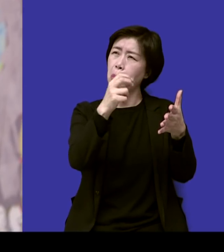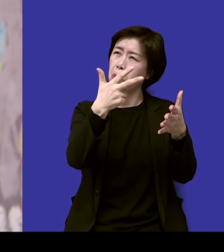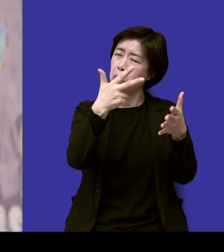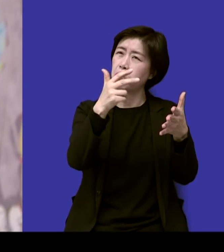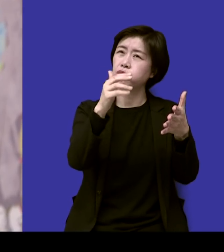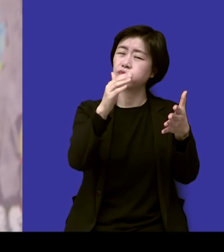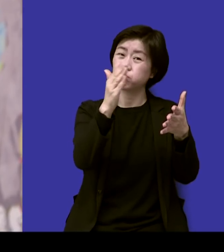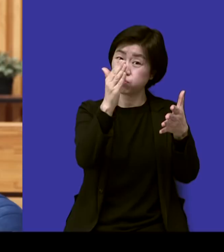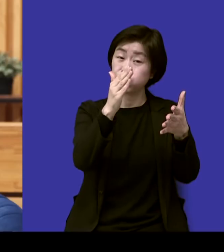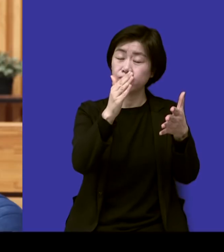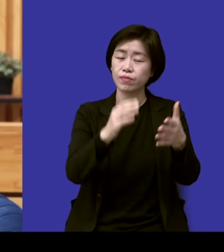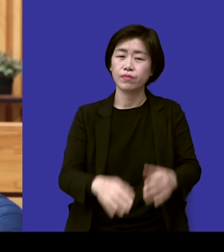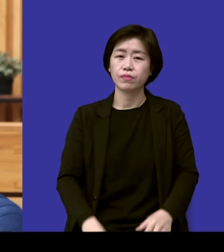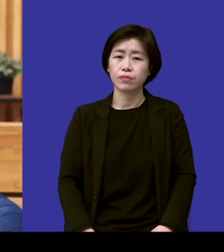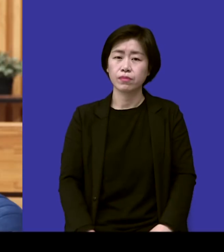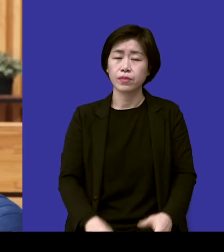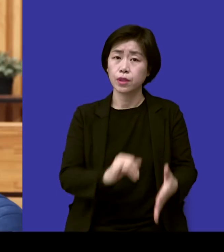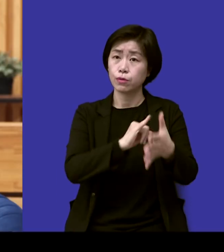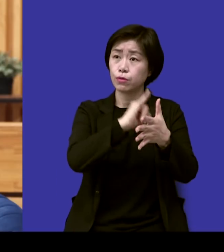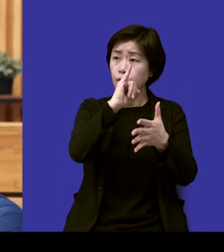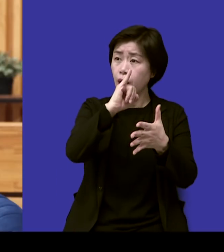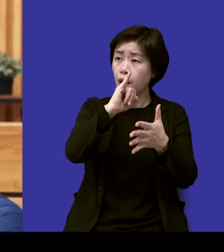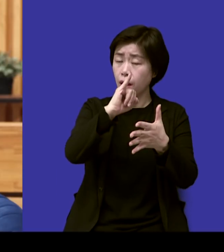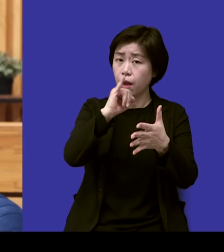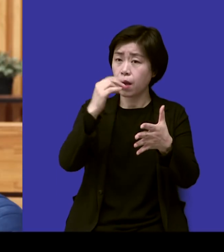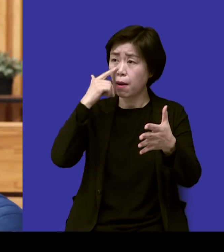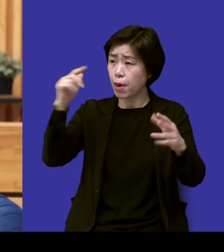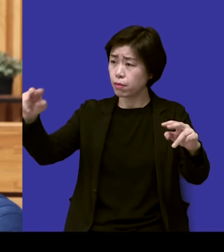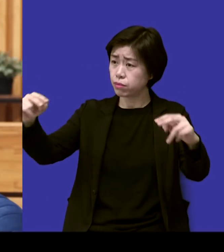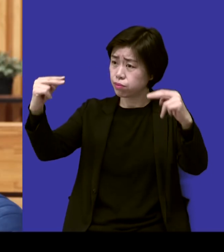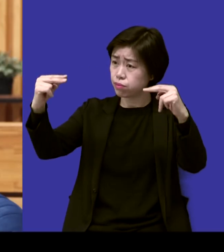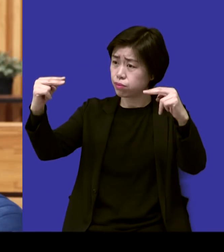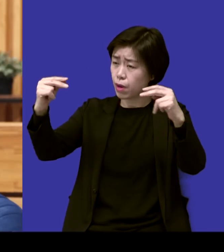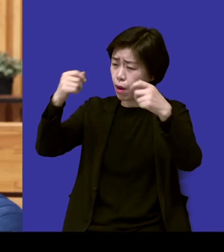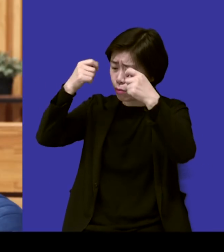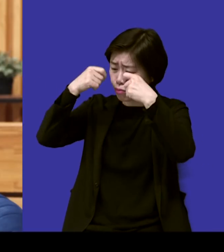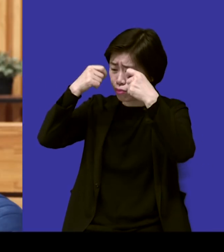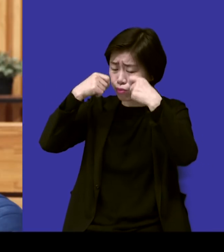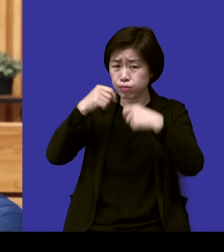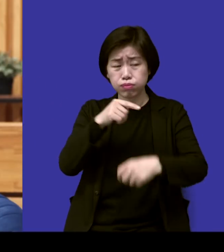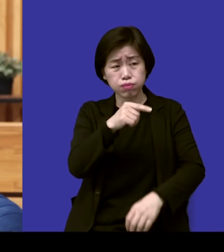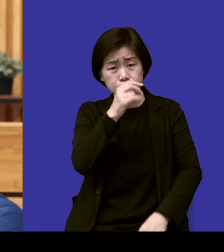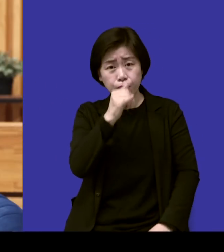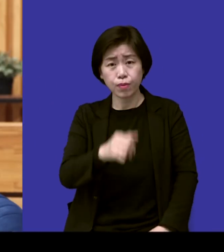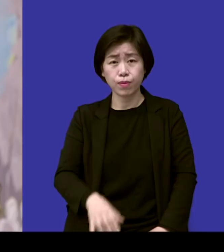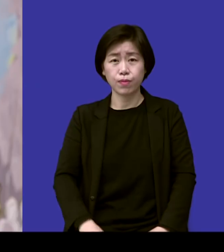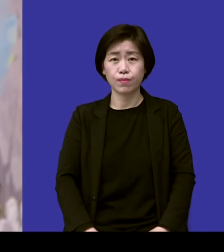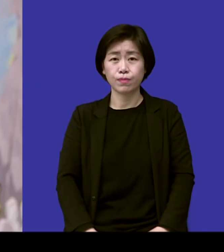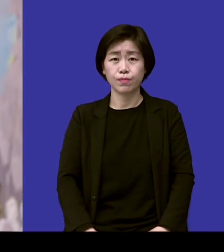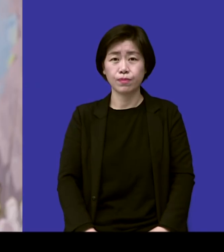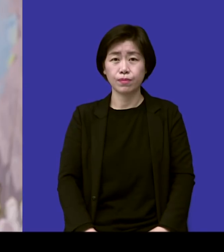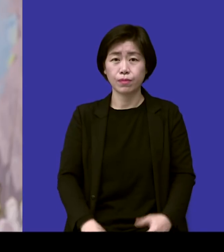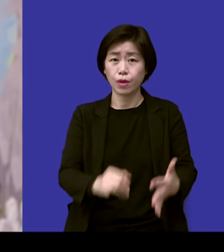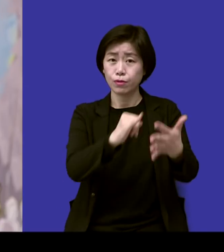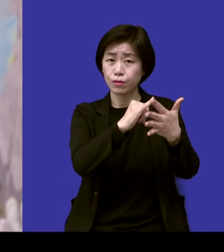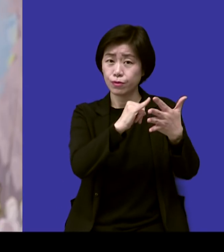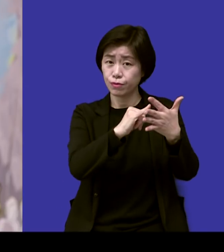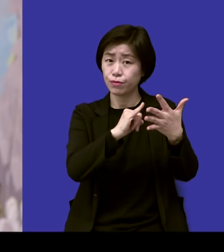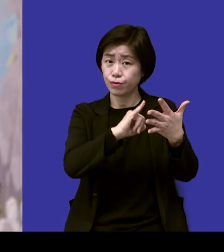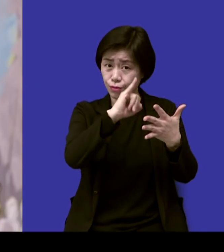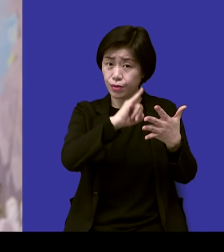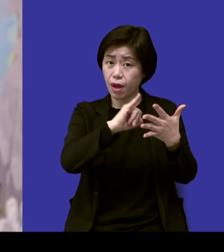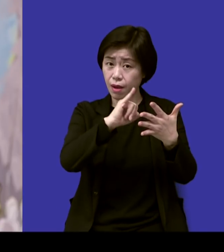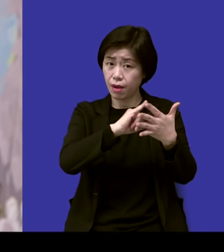큰 누나가 막 울더라고요. 아빠 옆에서. 작은 아빠랑 같이. 전 좀 떨어져 있었고. 네. 둘째 누나, 셋째